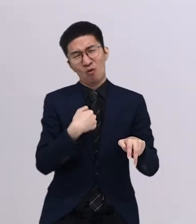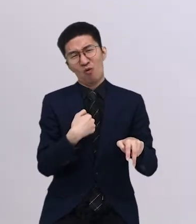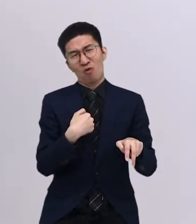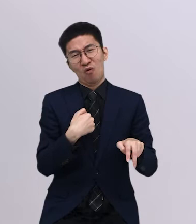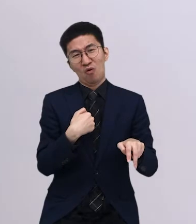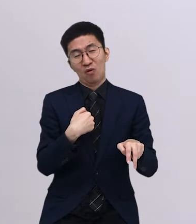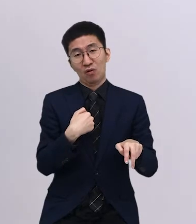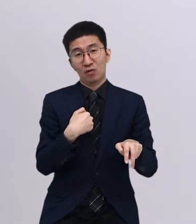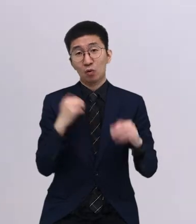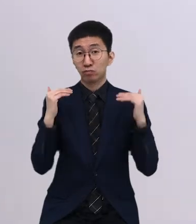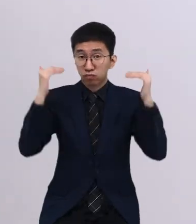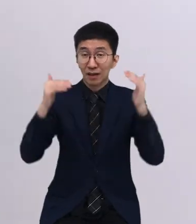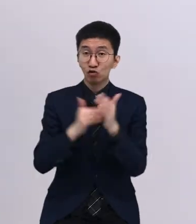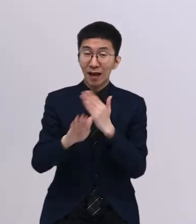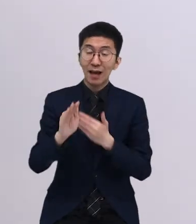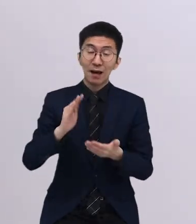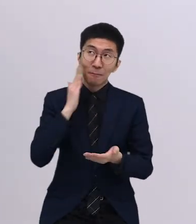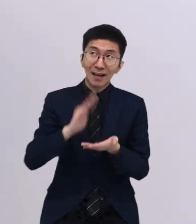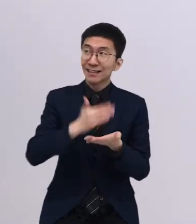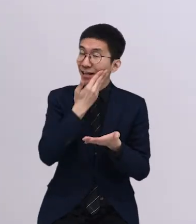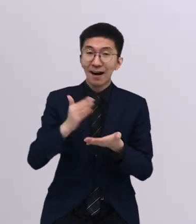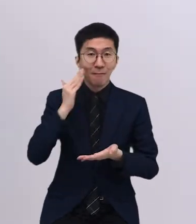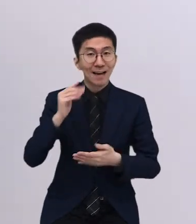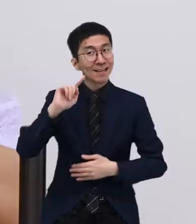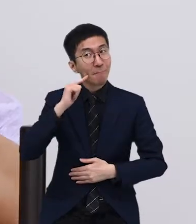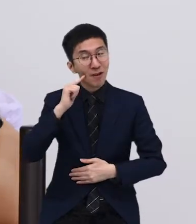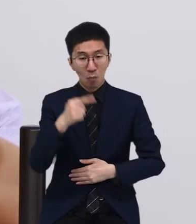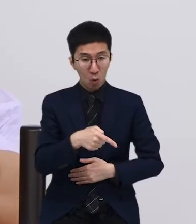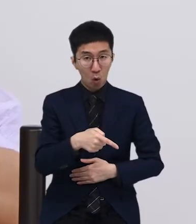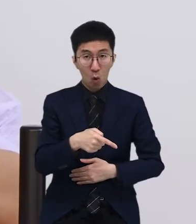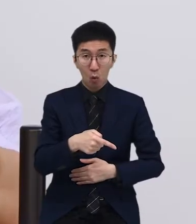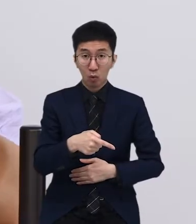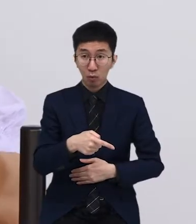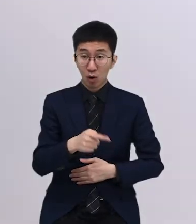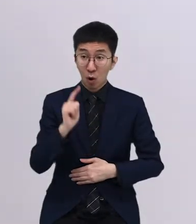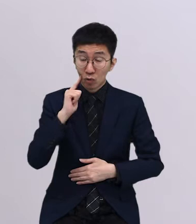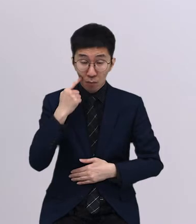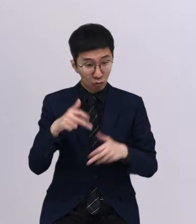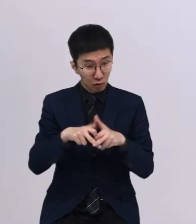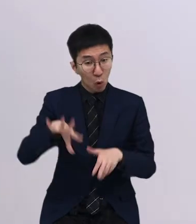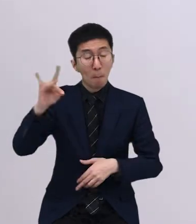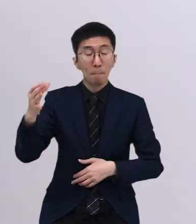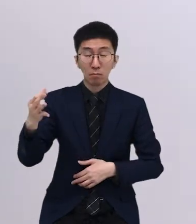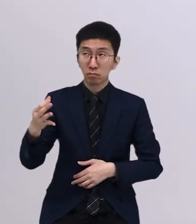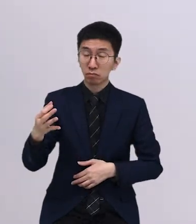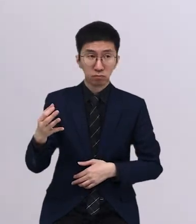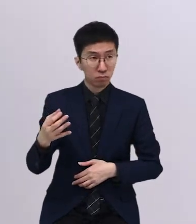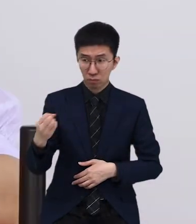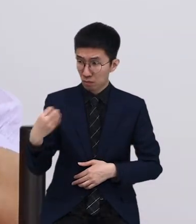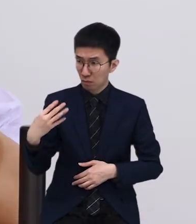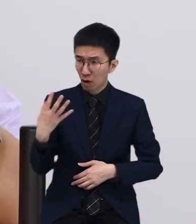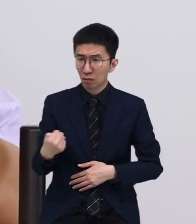커서는 화장을 예쁘게 했다. 이렇게 잘 꾸민 장애인? 처음 봤다. 막 약간 이런 사람도